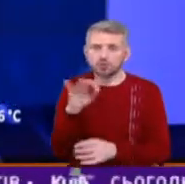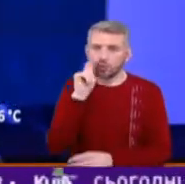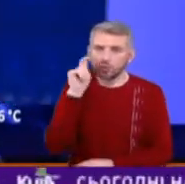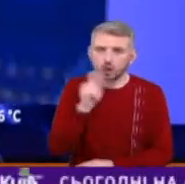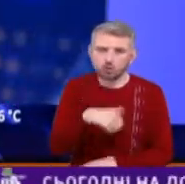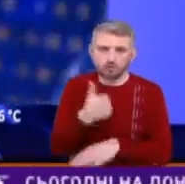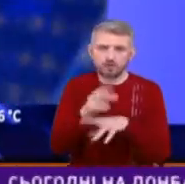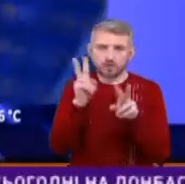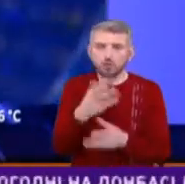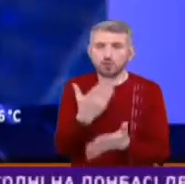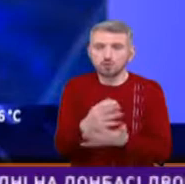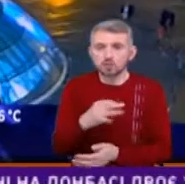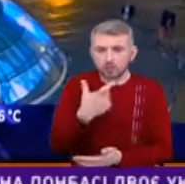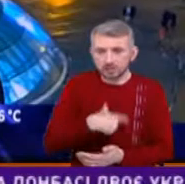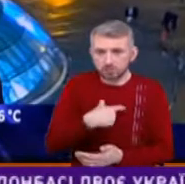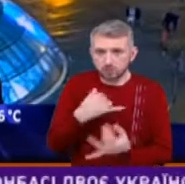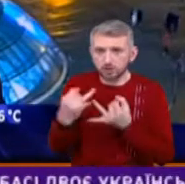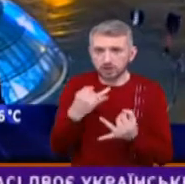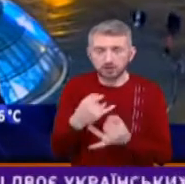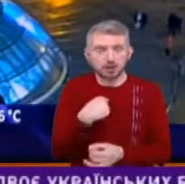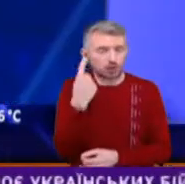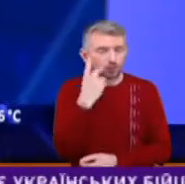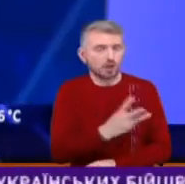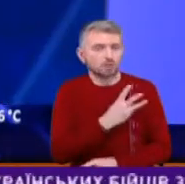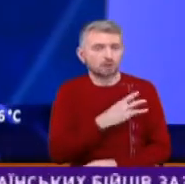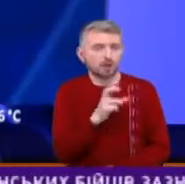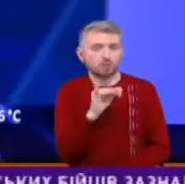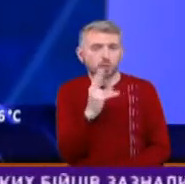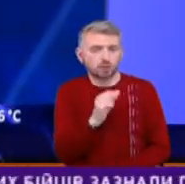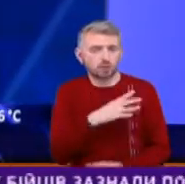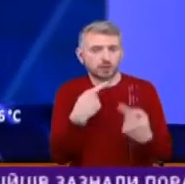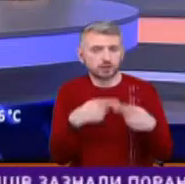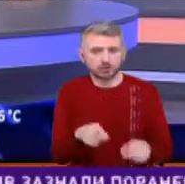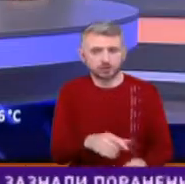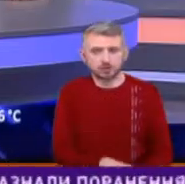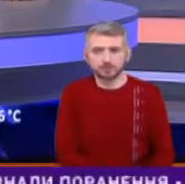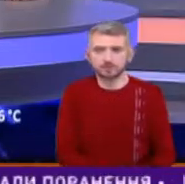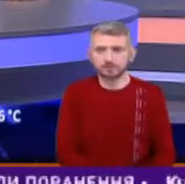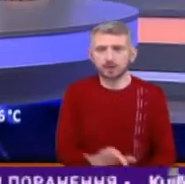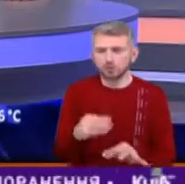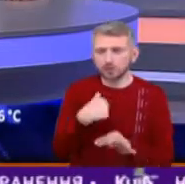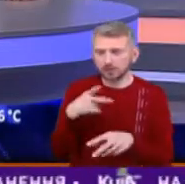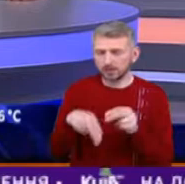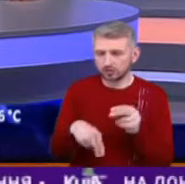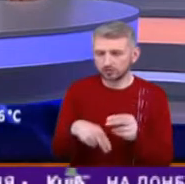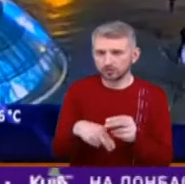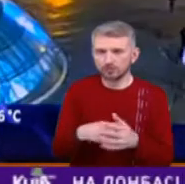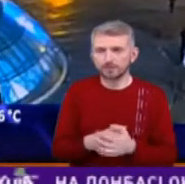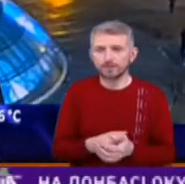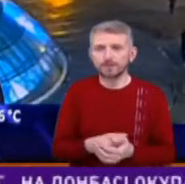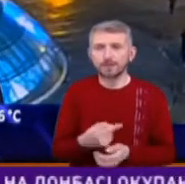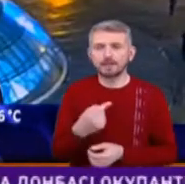про Україну, хоч би там поговорили про своє. Я думаю, мотивація Бойко була інша. Можна я закінчу просто? Та нічого.